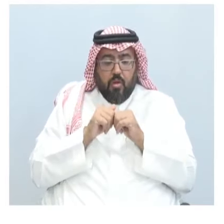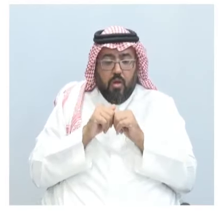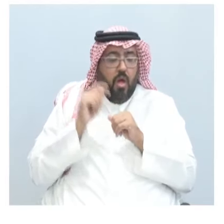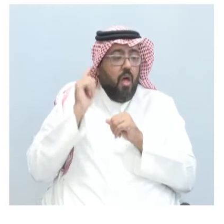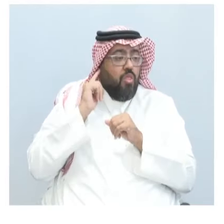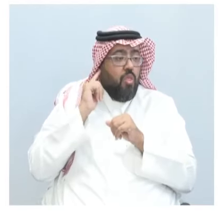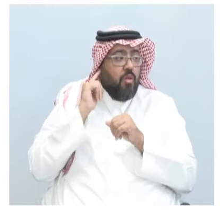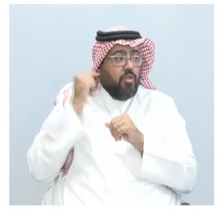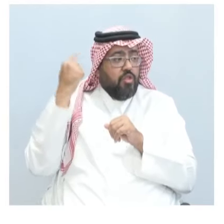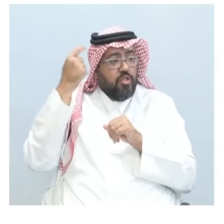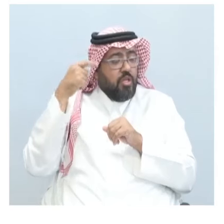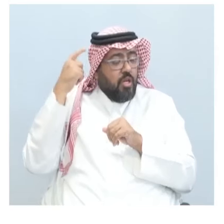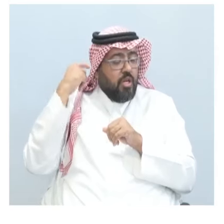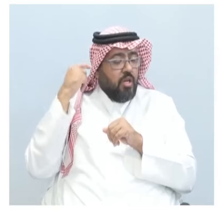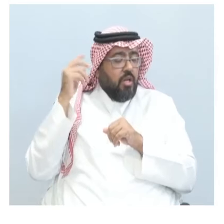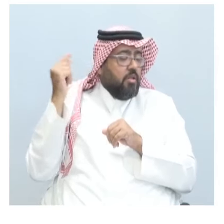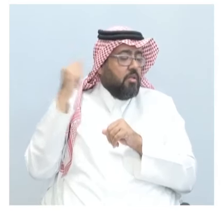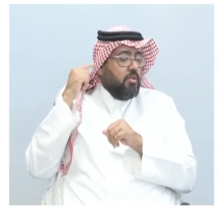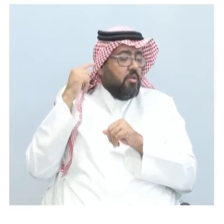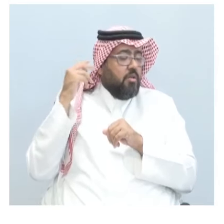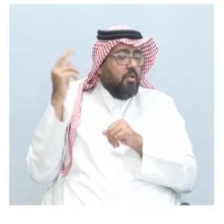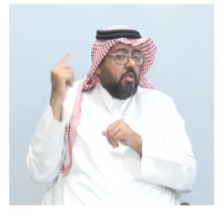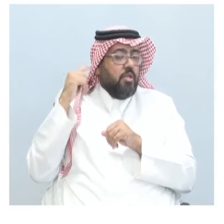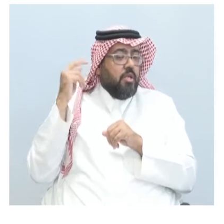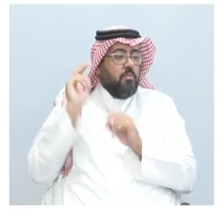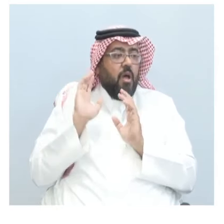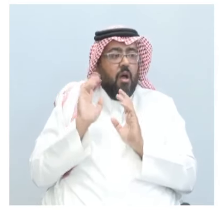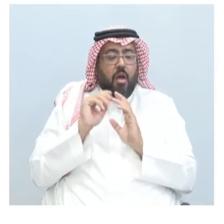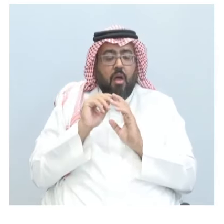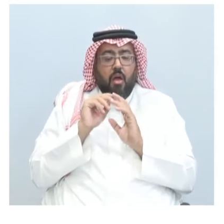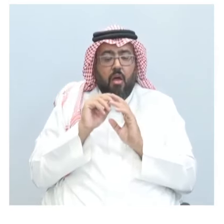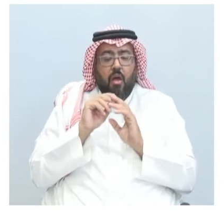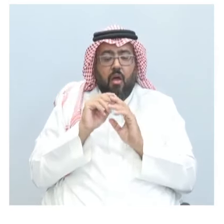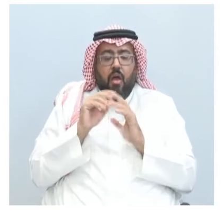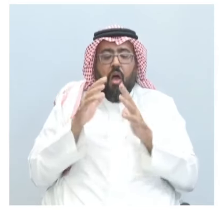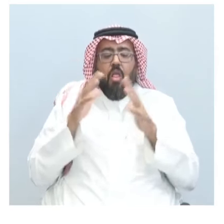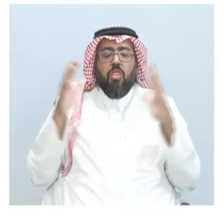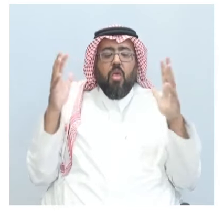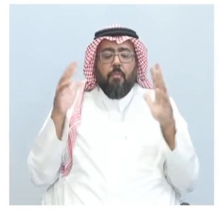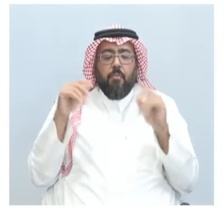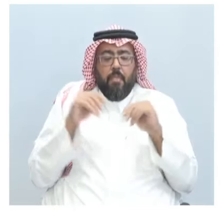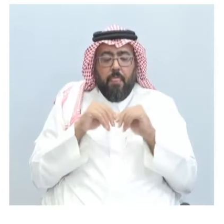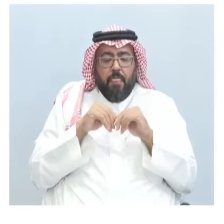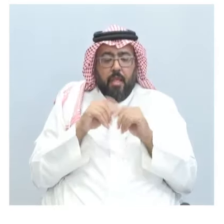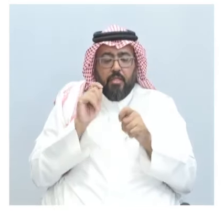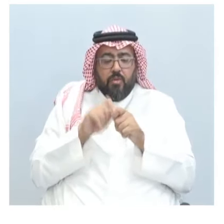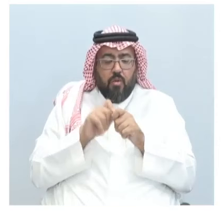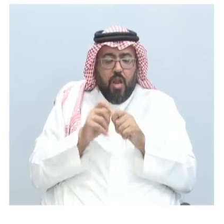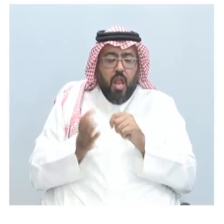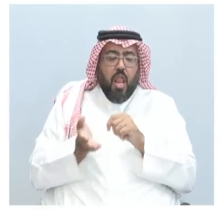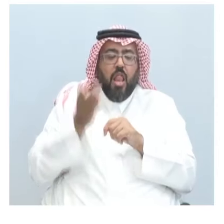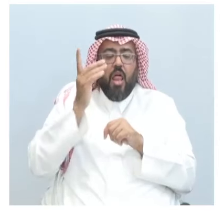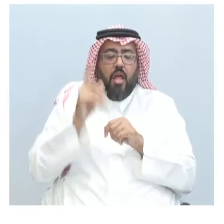الاذن الشكل الذي يوافق الاستماع وهكذا وهذا من عظيم صنع الله